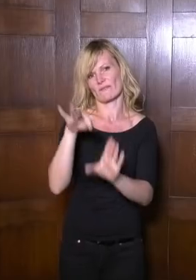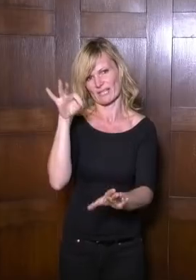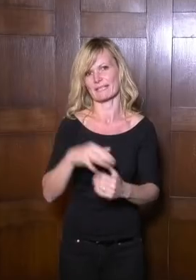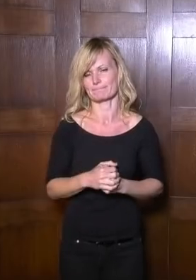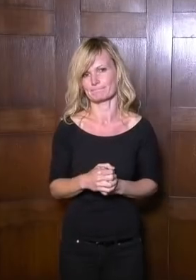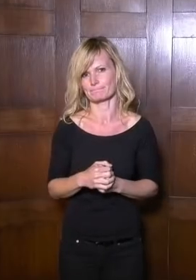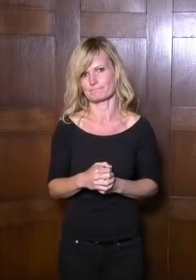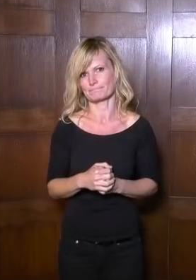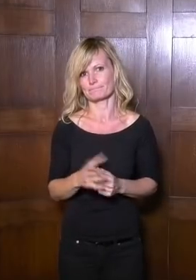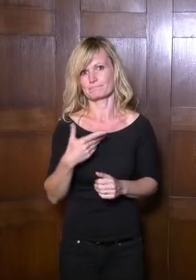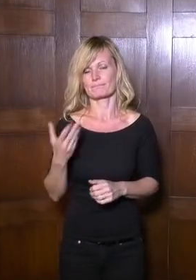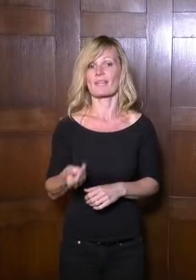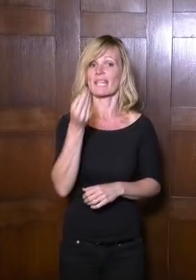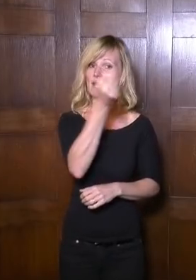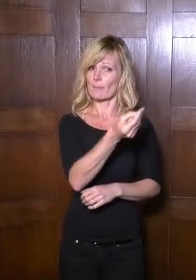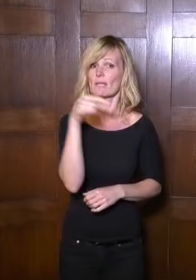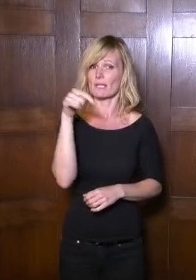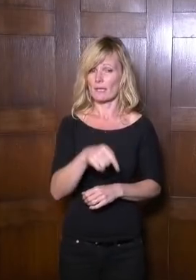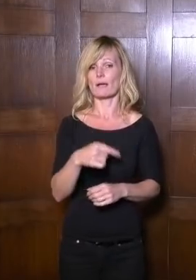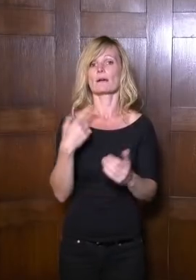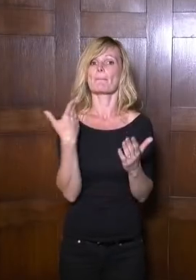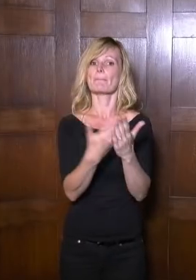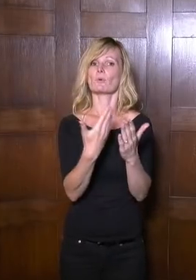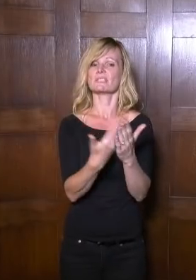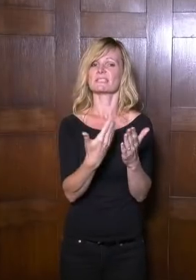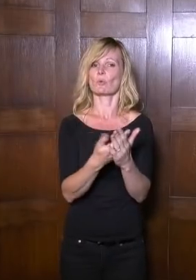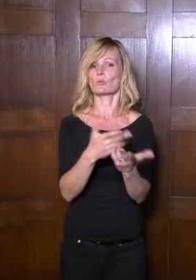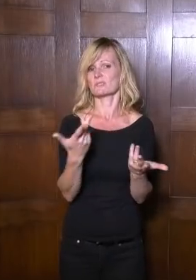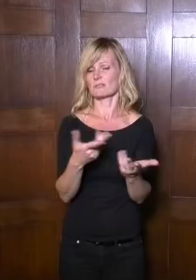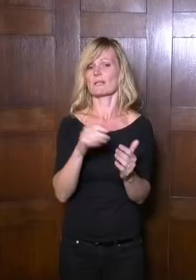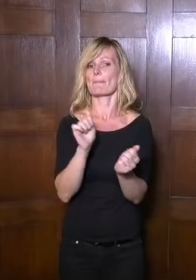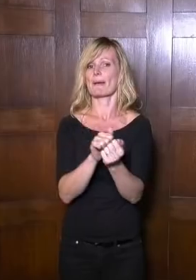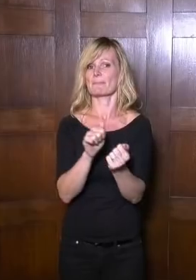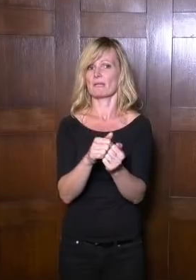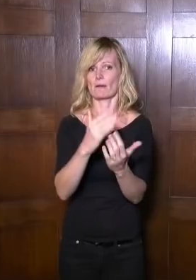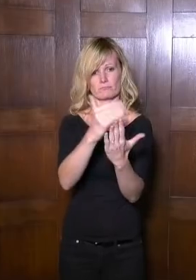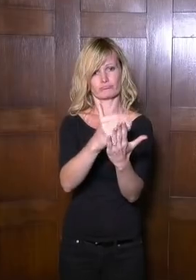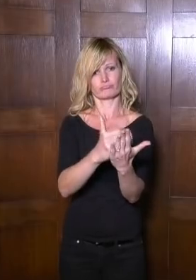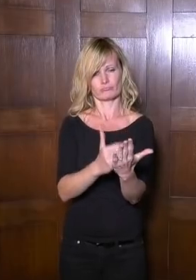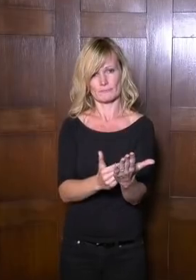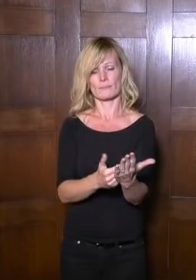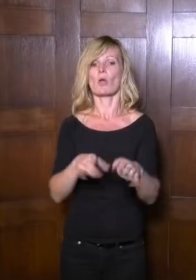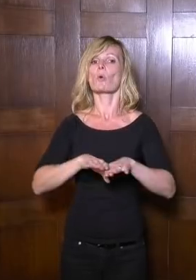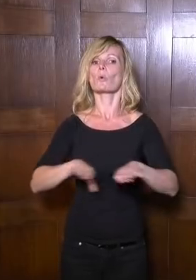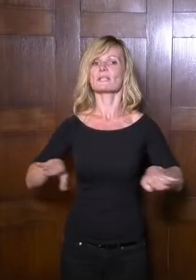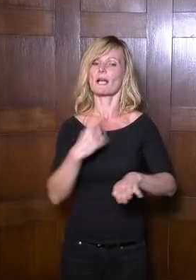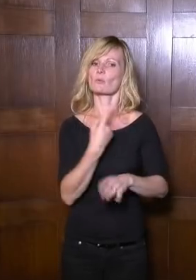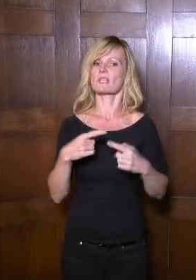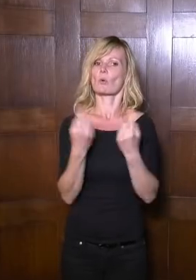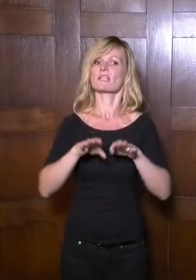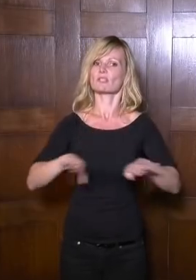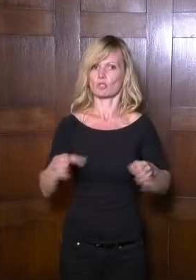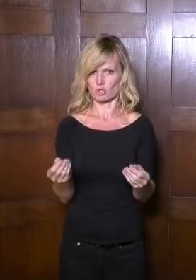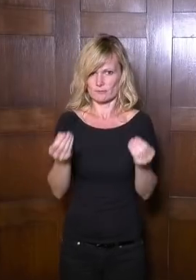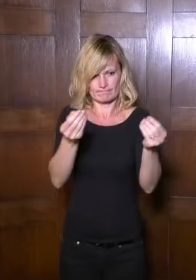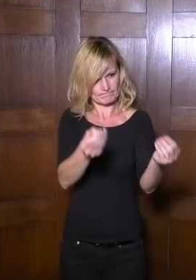Ich übergebe Ihnen hier ein Positionspapier als Grundlage für unseren runden Tisch, der inzwischen von vielen engagierten